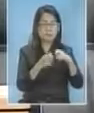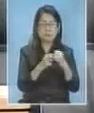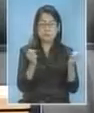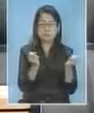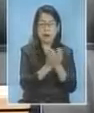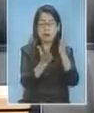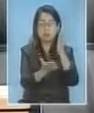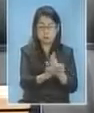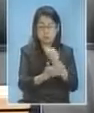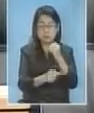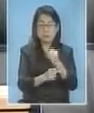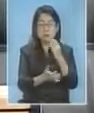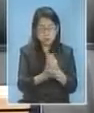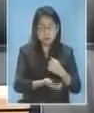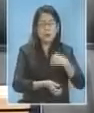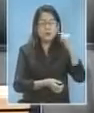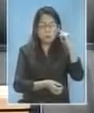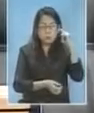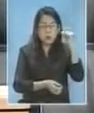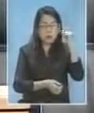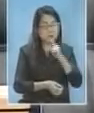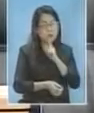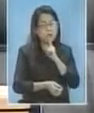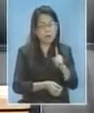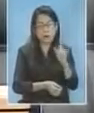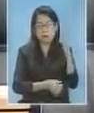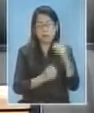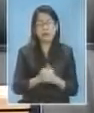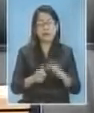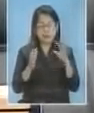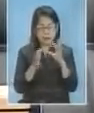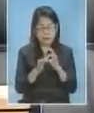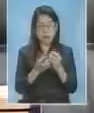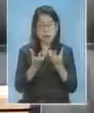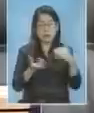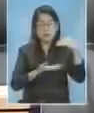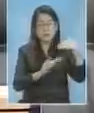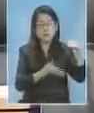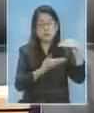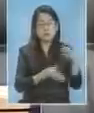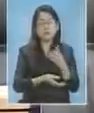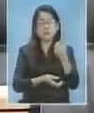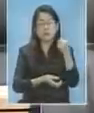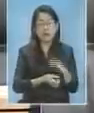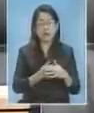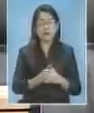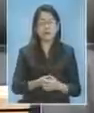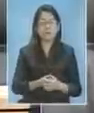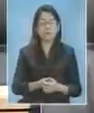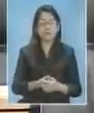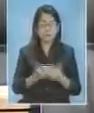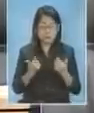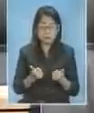อยด้วยความเป็นธรรมผมก็เข้าใจได้ว่ามีผลต่อยอดการส่งออกแต่ผ่านไป